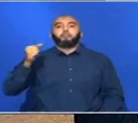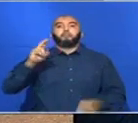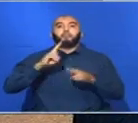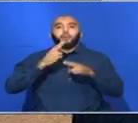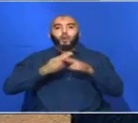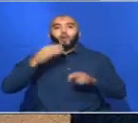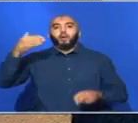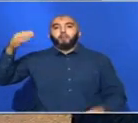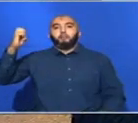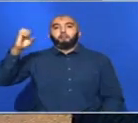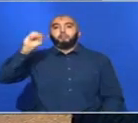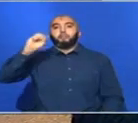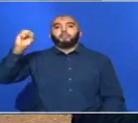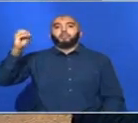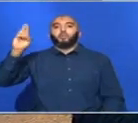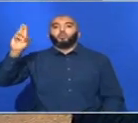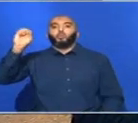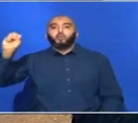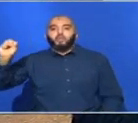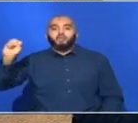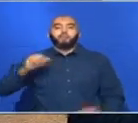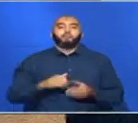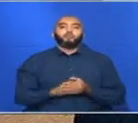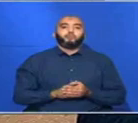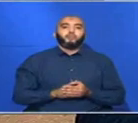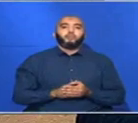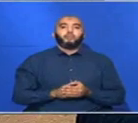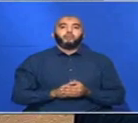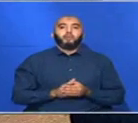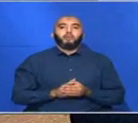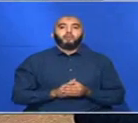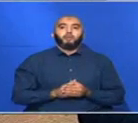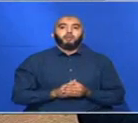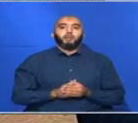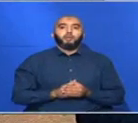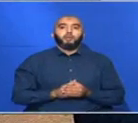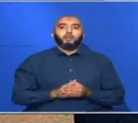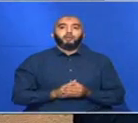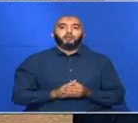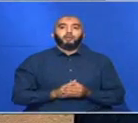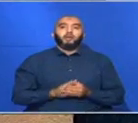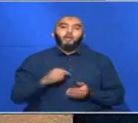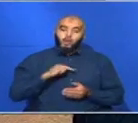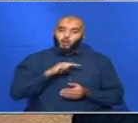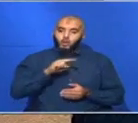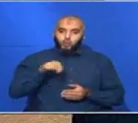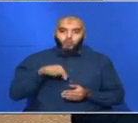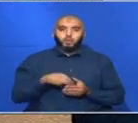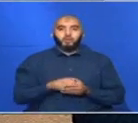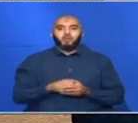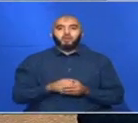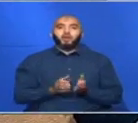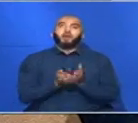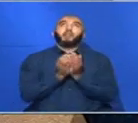للاستاذ عمر زيدان الذي الذي كلف بمعامل اخرى بهذه المناسبه ندعو الله